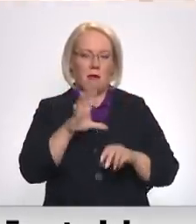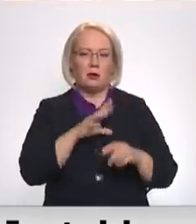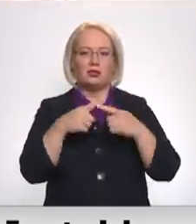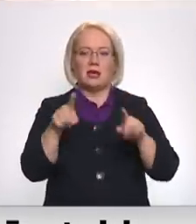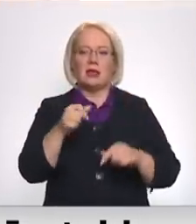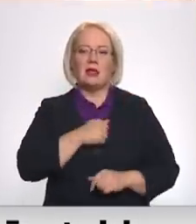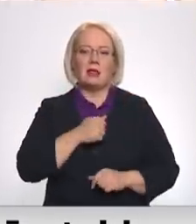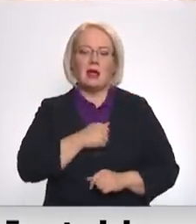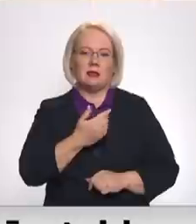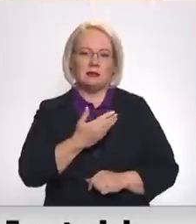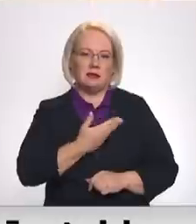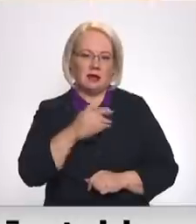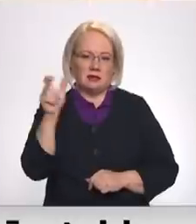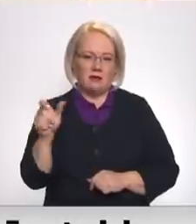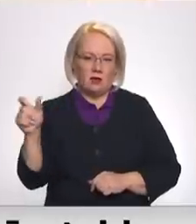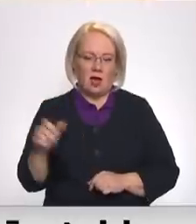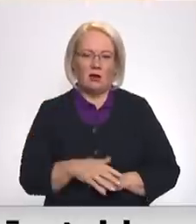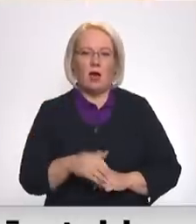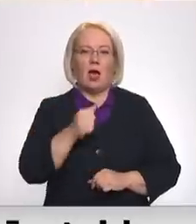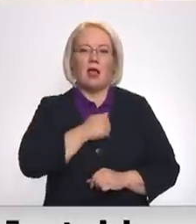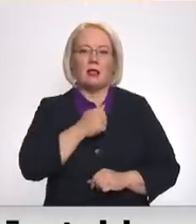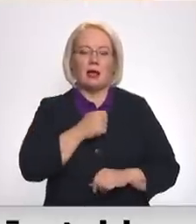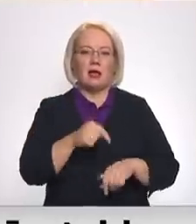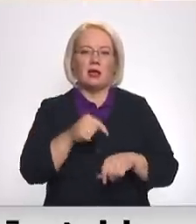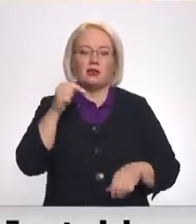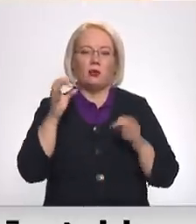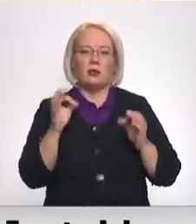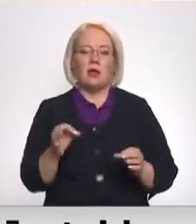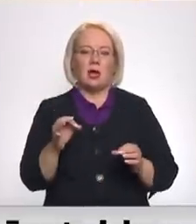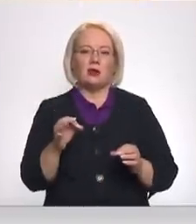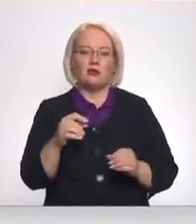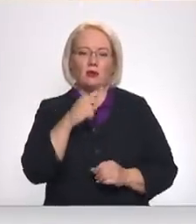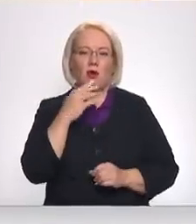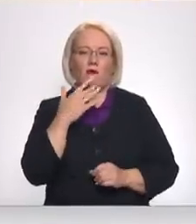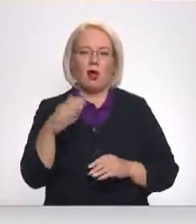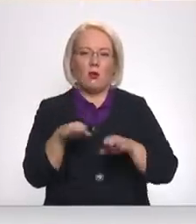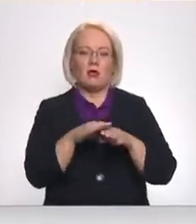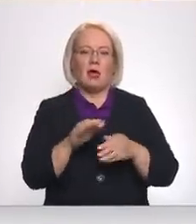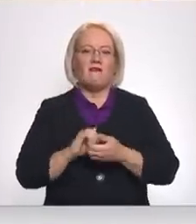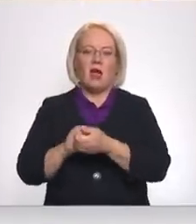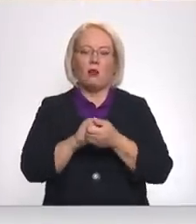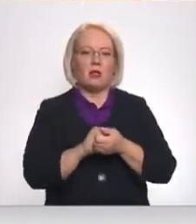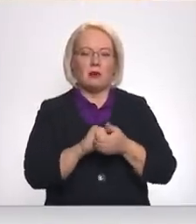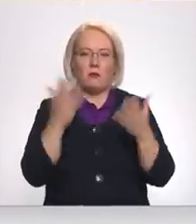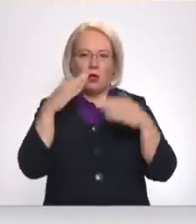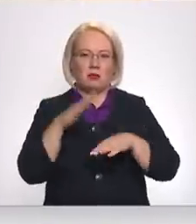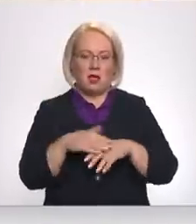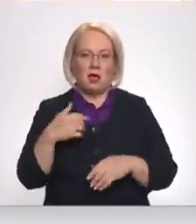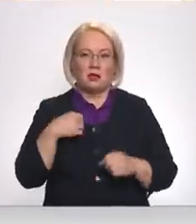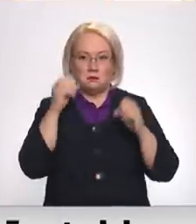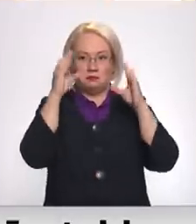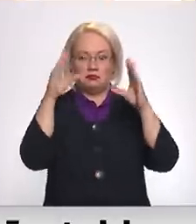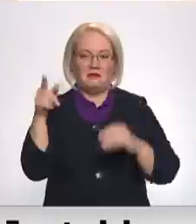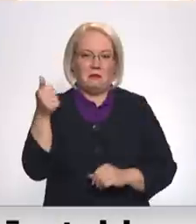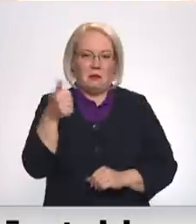citi Latgales vēlētāji. Latgalē visvairāk izjūta ekonomiskās grūtības vienotības politikas dēļ. Es pats nobrīnos, ka viņa pirmajā vietā.